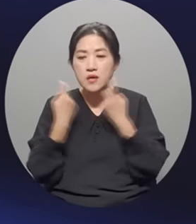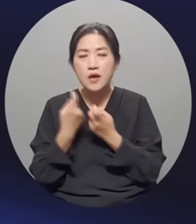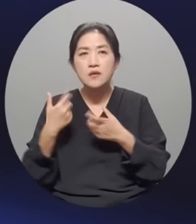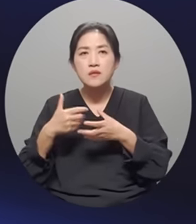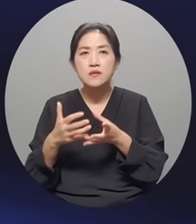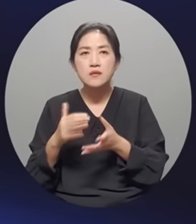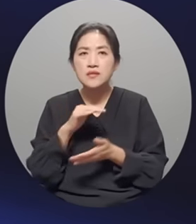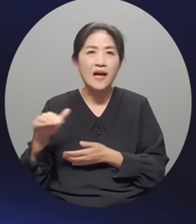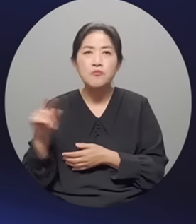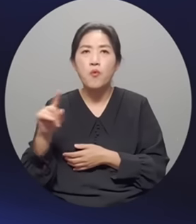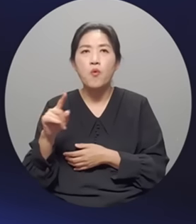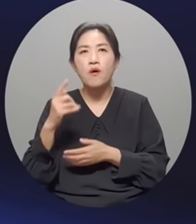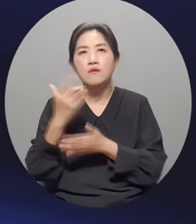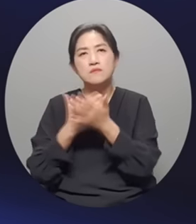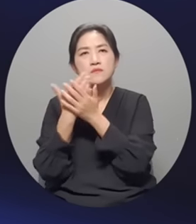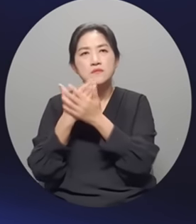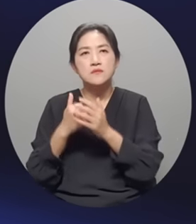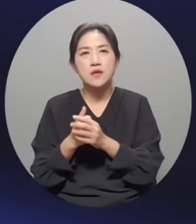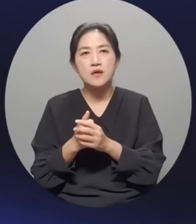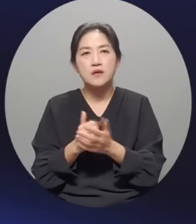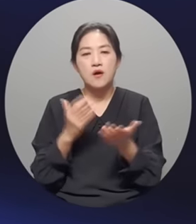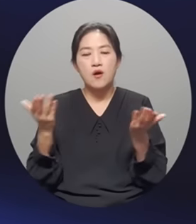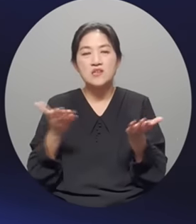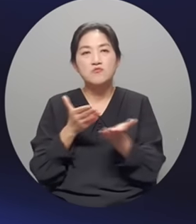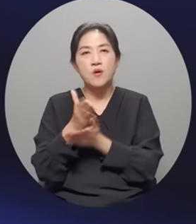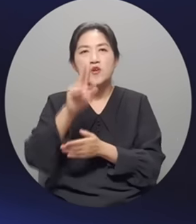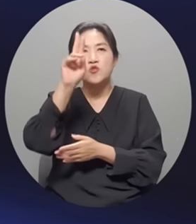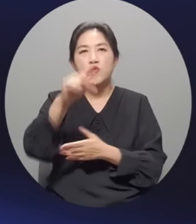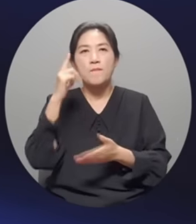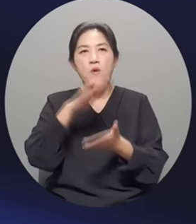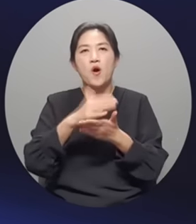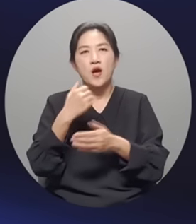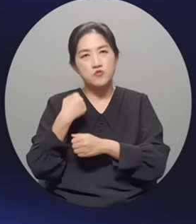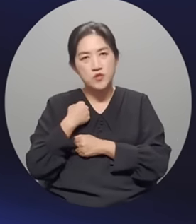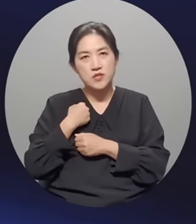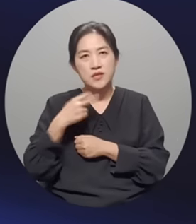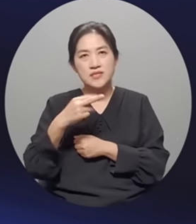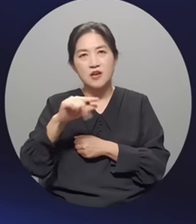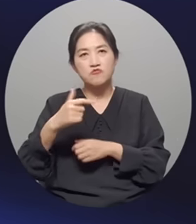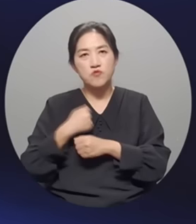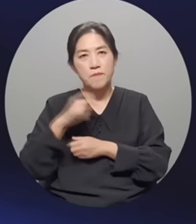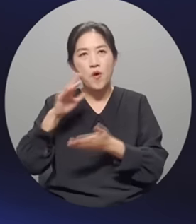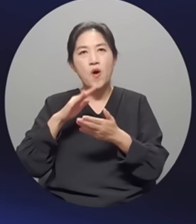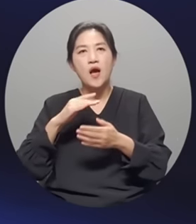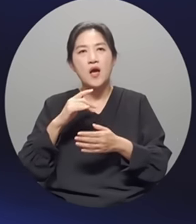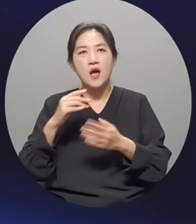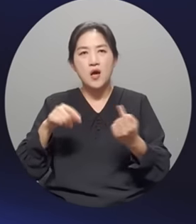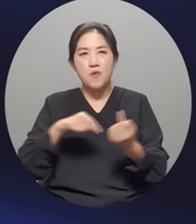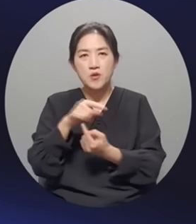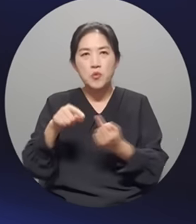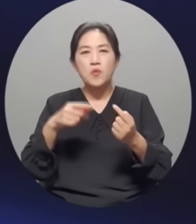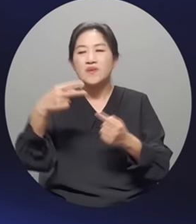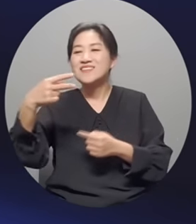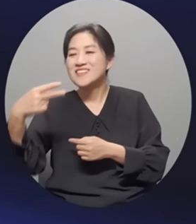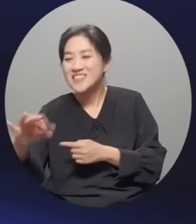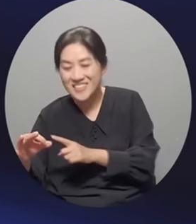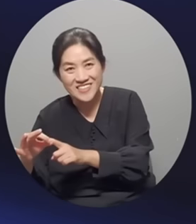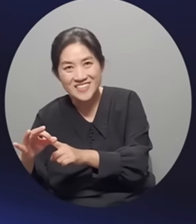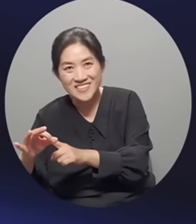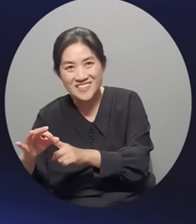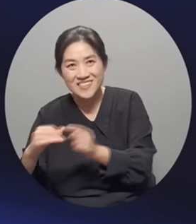볼지가 애매합니다. 주된 업무는 유엔 평화유지군과 다국적군 평화유지활동 등이라고 돼 있어서 역시